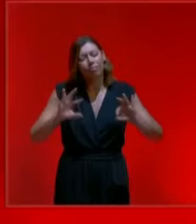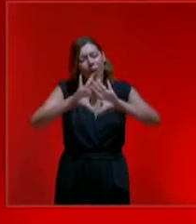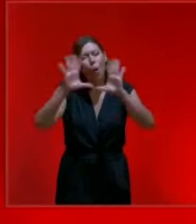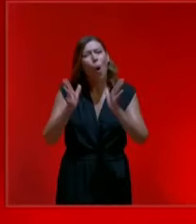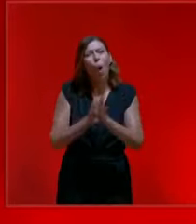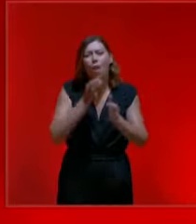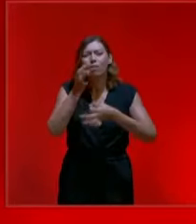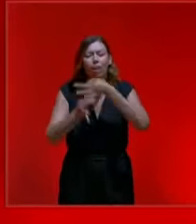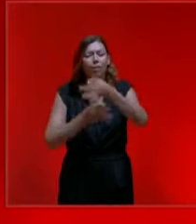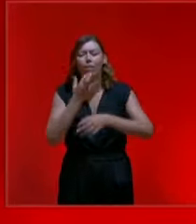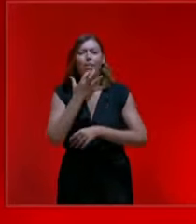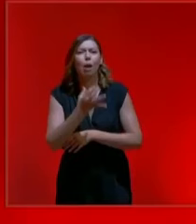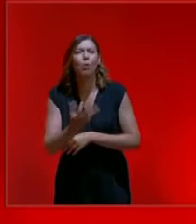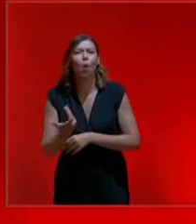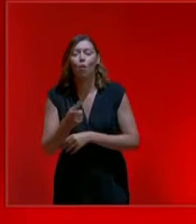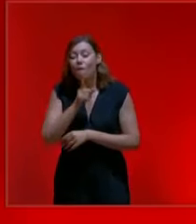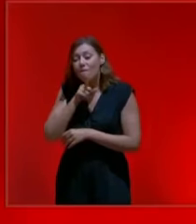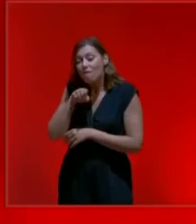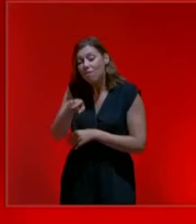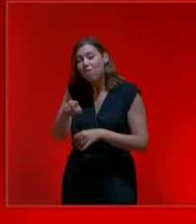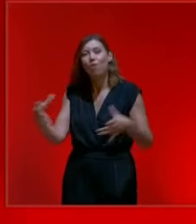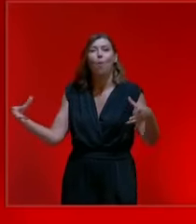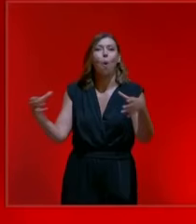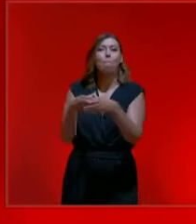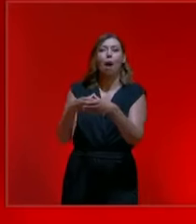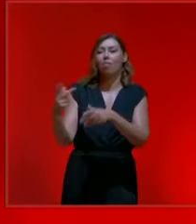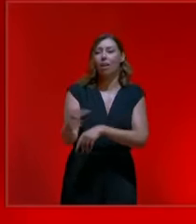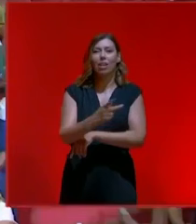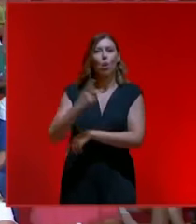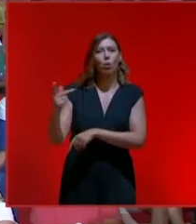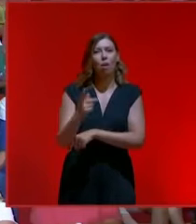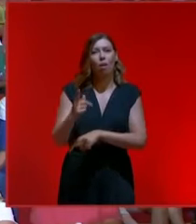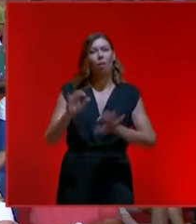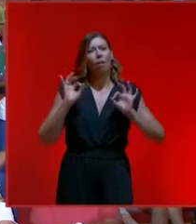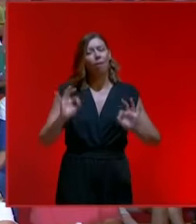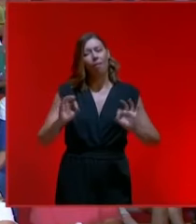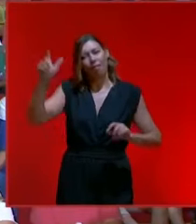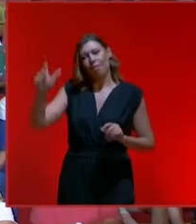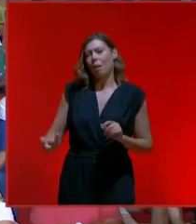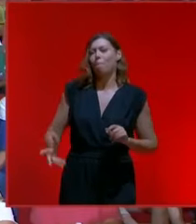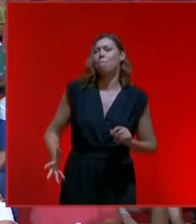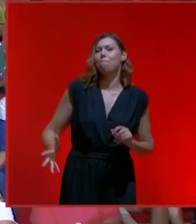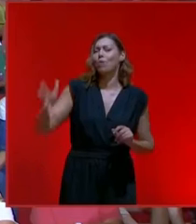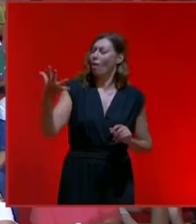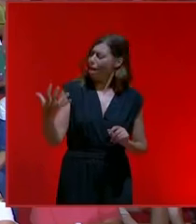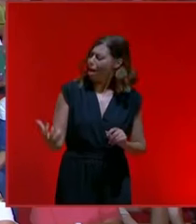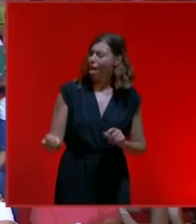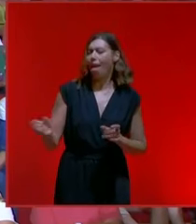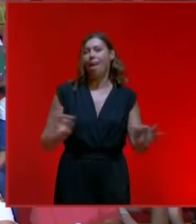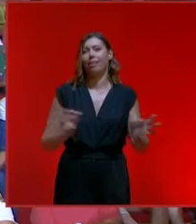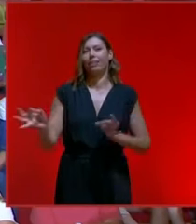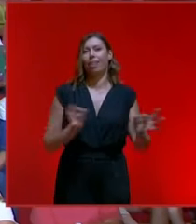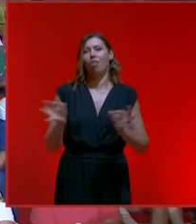καμία αμφιβολία ότι για αυτή την κοινωνική κατηγορία υπάρχει ένα συμπαγές σχέδιο από την πλευρά του Μητσοτάκη, από την πλευρά της Νέας Δημοκρατίας